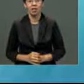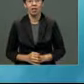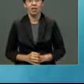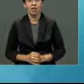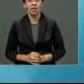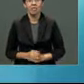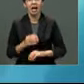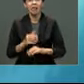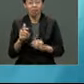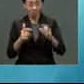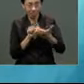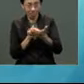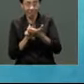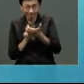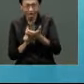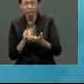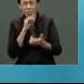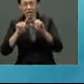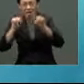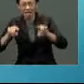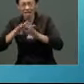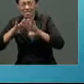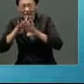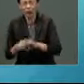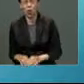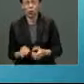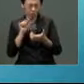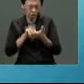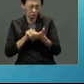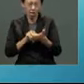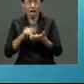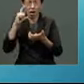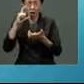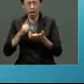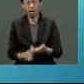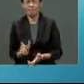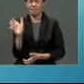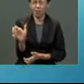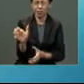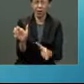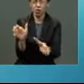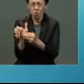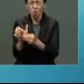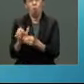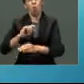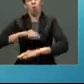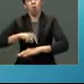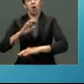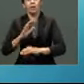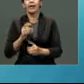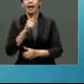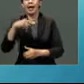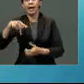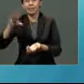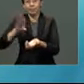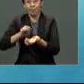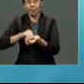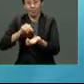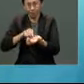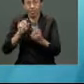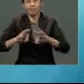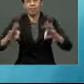นะครับอันนี้ไม่ต้องเปิด2ทีนี่เปิดแค่ครั้งแรกสแกนครั้งเดียวแล้วครั้งต่อไปก็ไม่ต้องสแกนละฝากทุกท่านช่วยกันดาวน์โหลดด้วยนะครับ